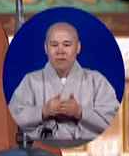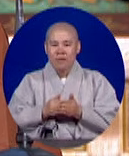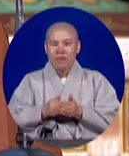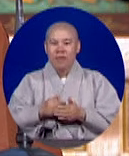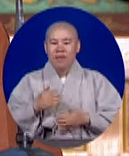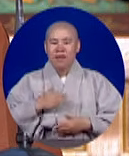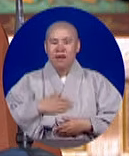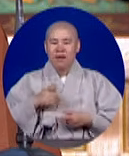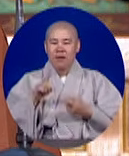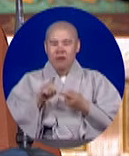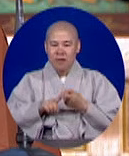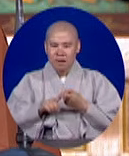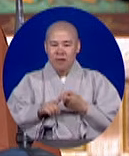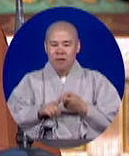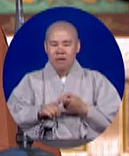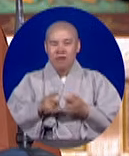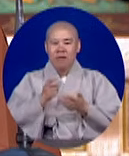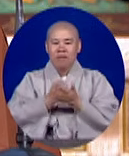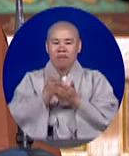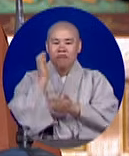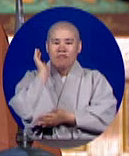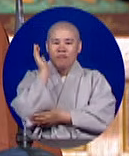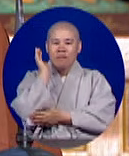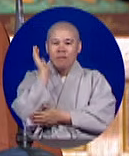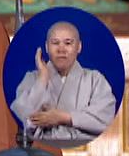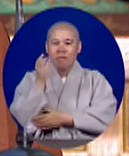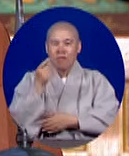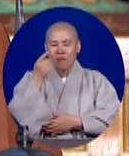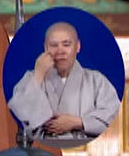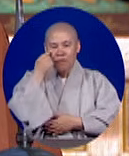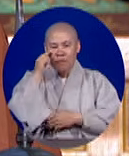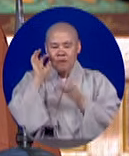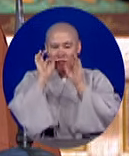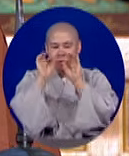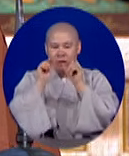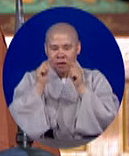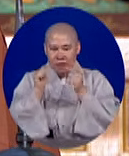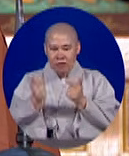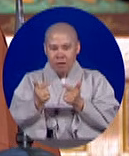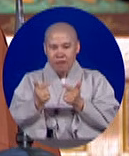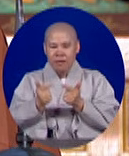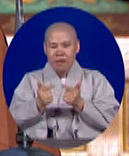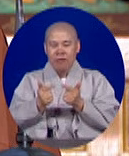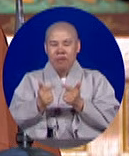그게 나에 대한 법문이에요. 그럼 눈이 보는 게 아니지 않냐?